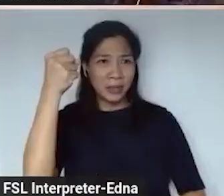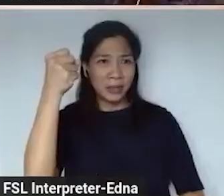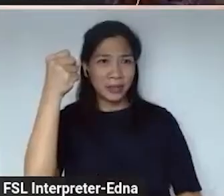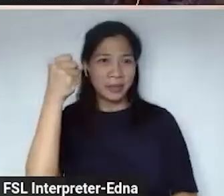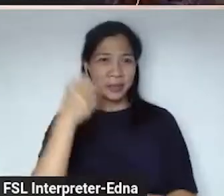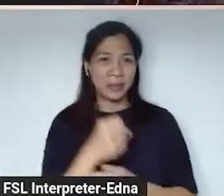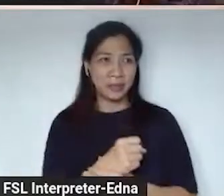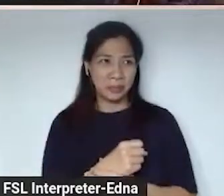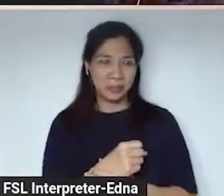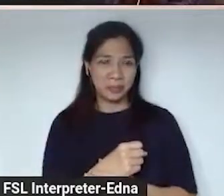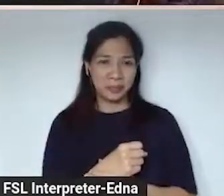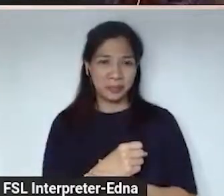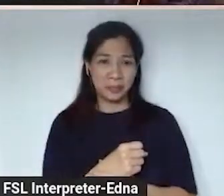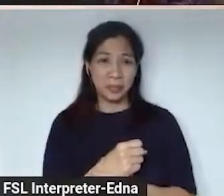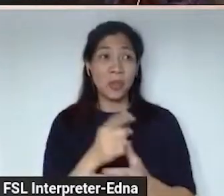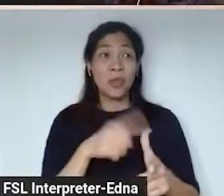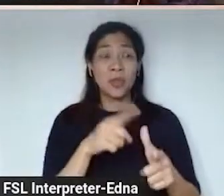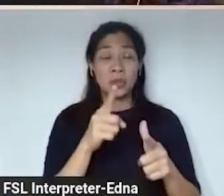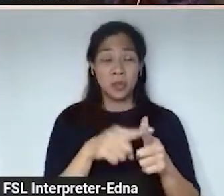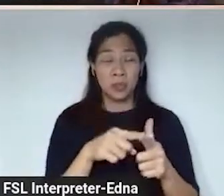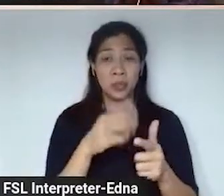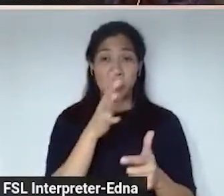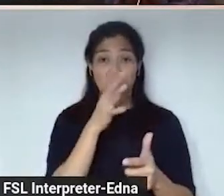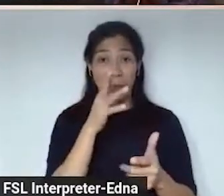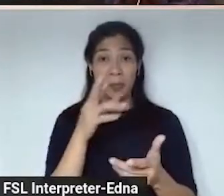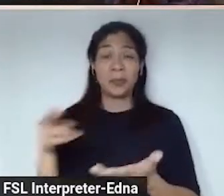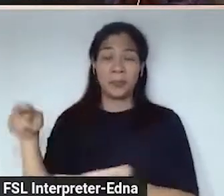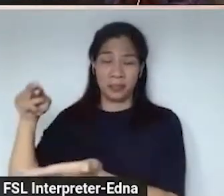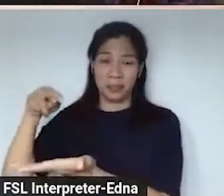So, binalik niya nung